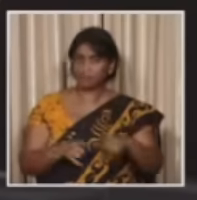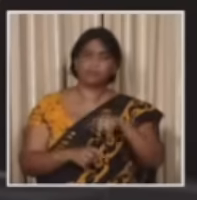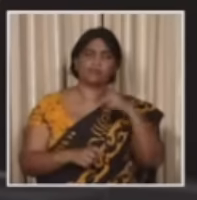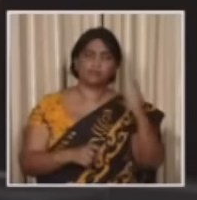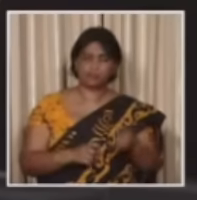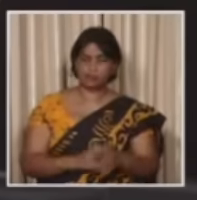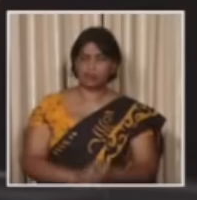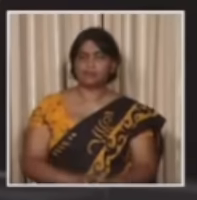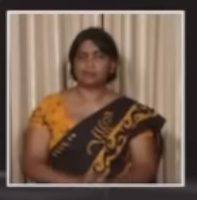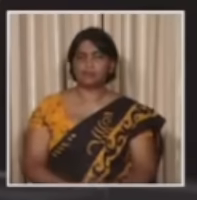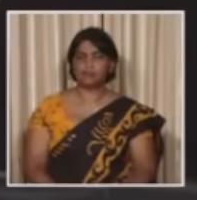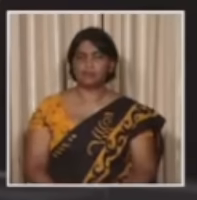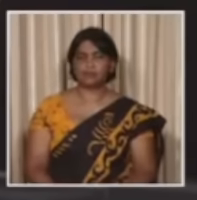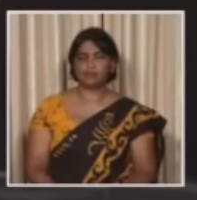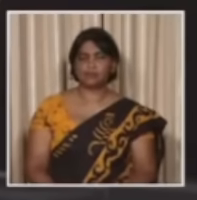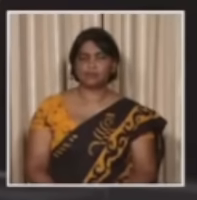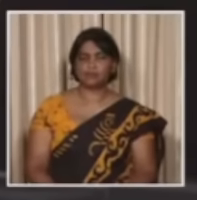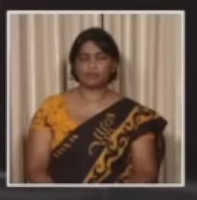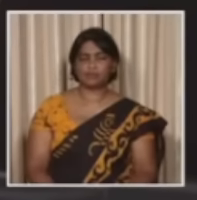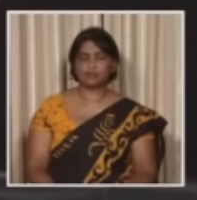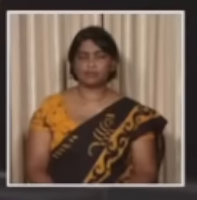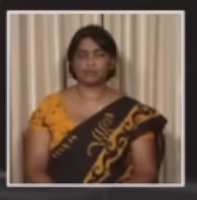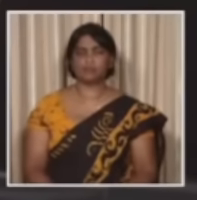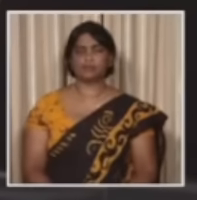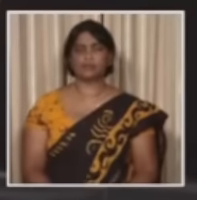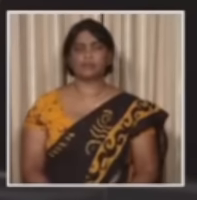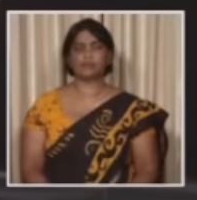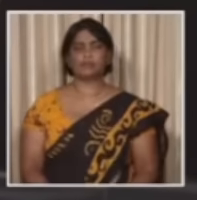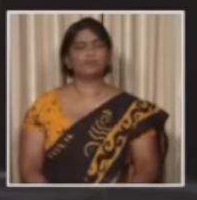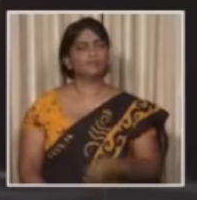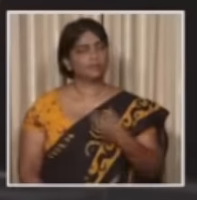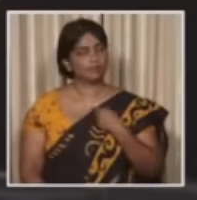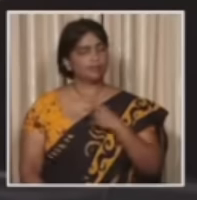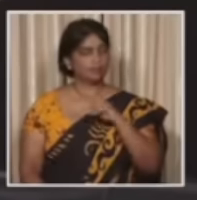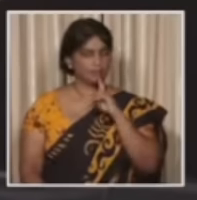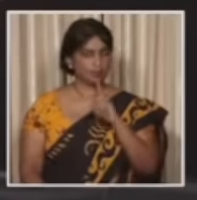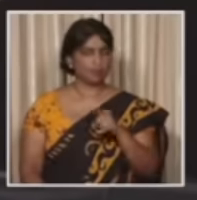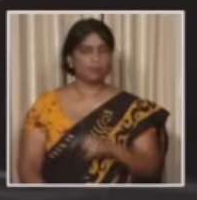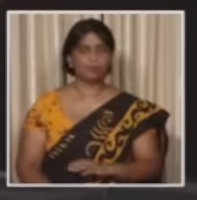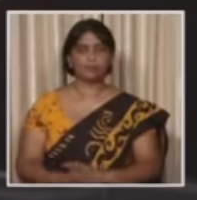දෙන්න වෙලාව හොඳයි ඉතින් මේ ඒක මම දැන් කියන්නම්